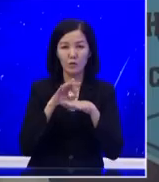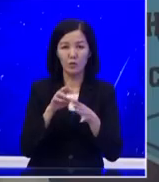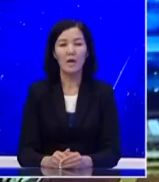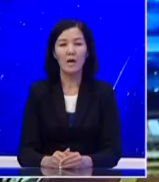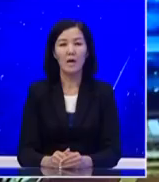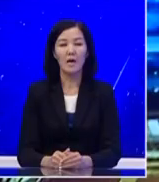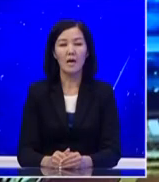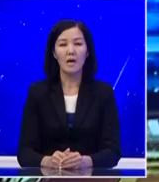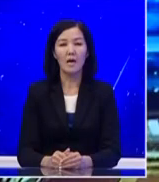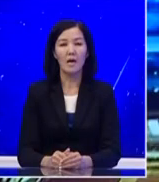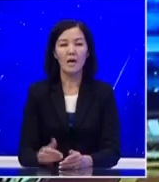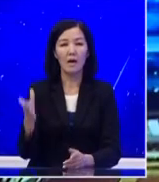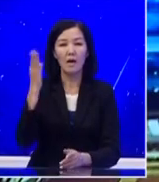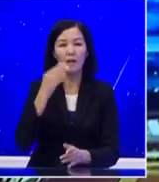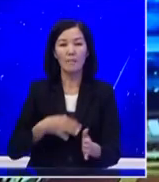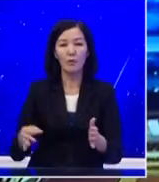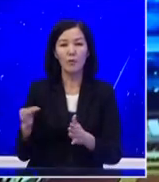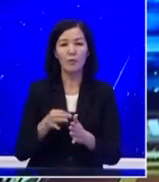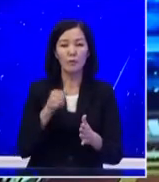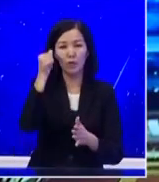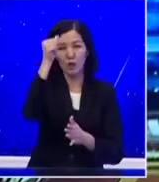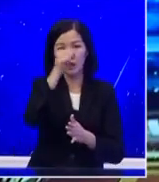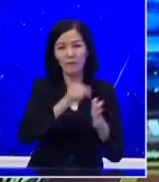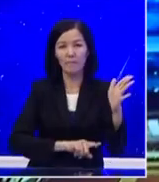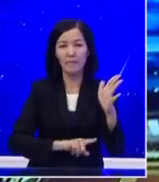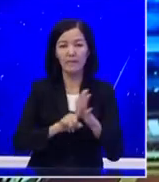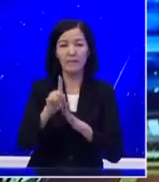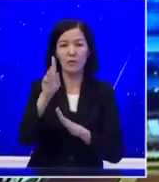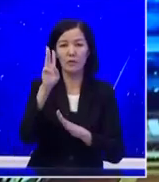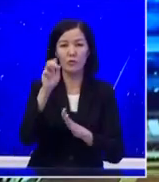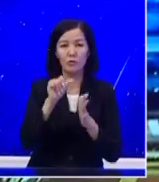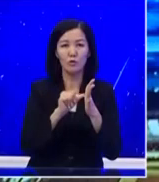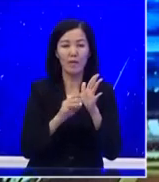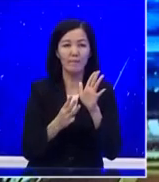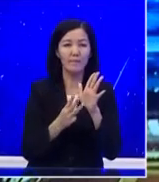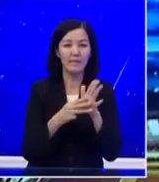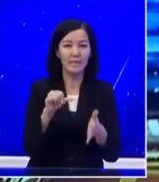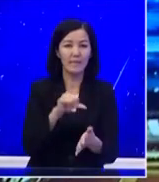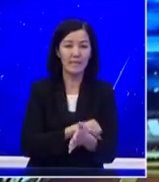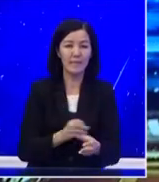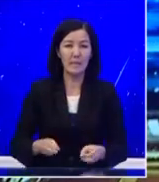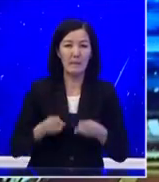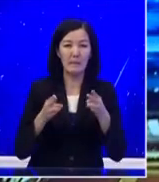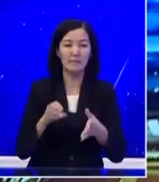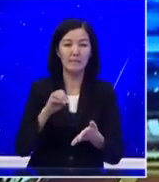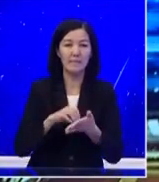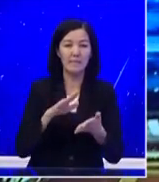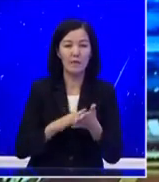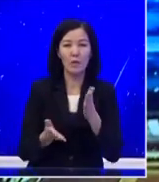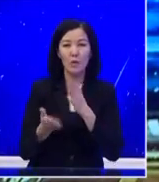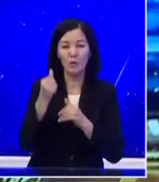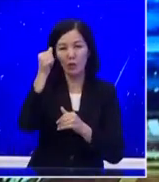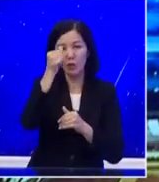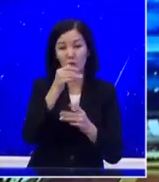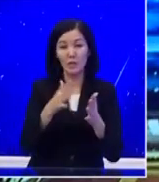асырамыз. Облыста жыл басынан бері 368 есірткі қылмыс тіркелді. Бұл өткен жылғы жарты жылдық көрсеткіштен